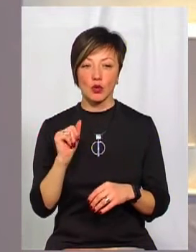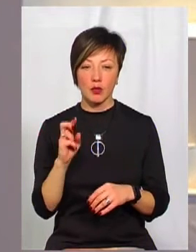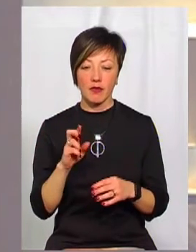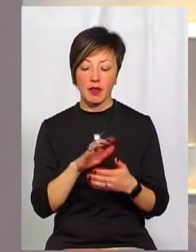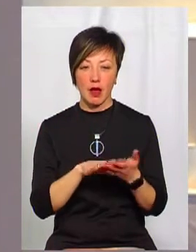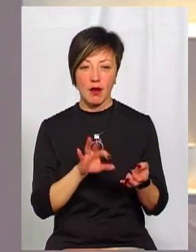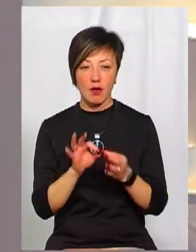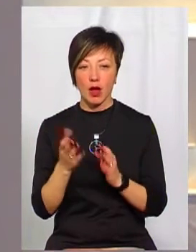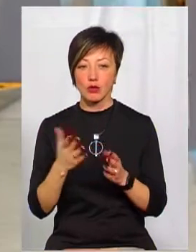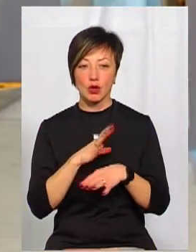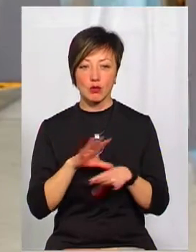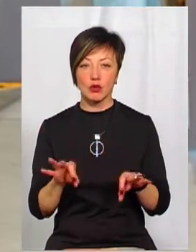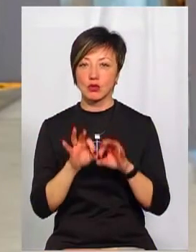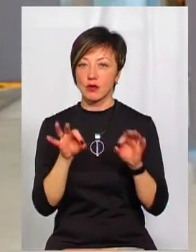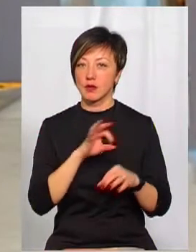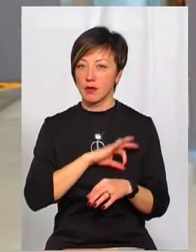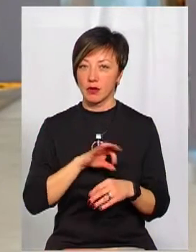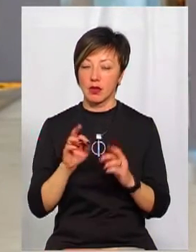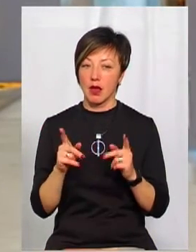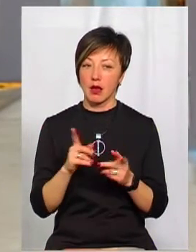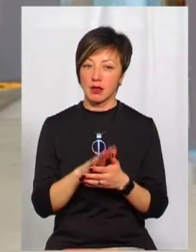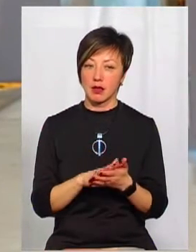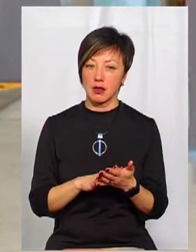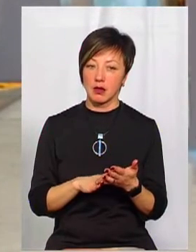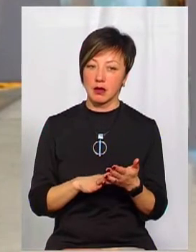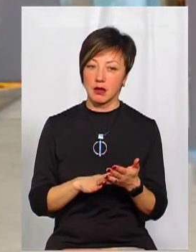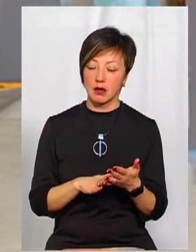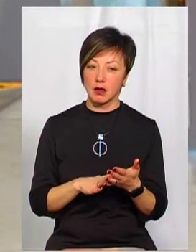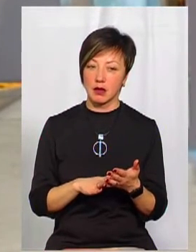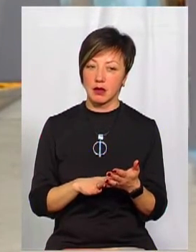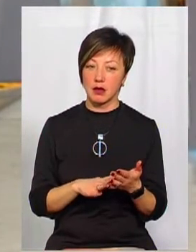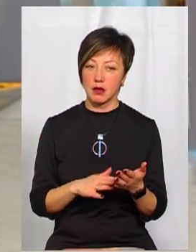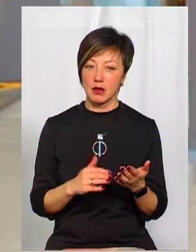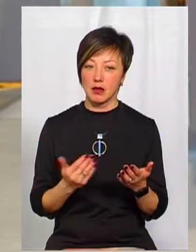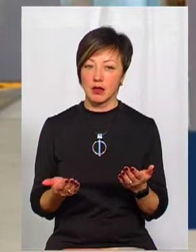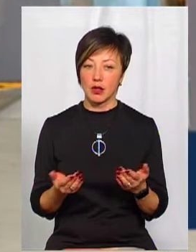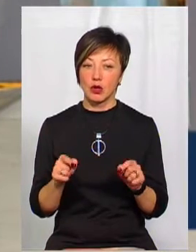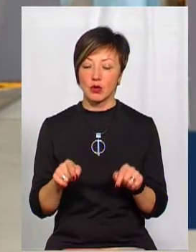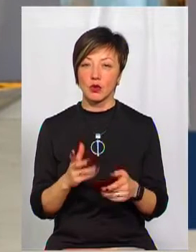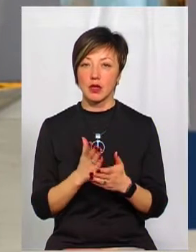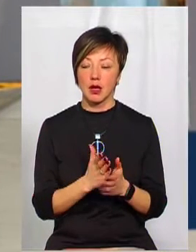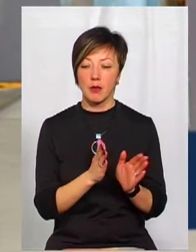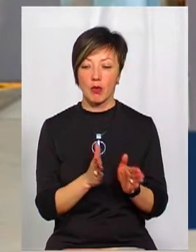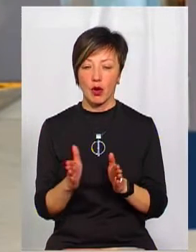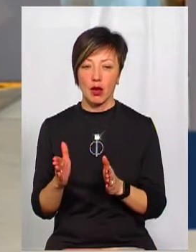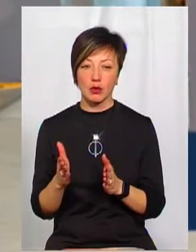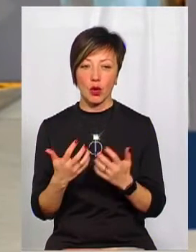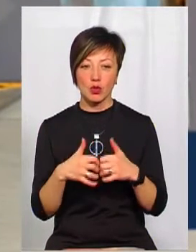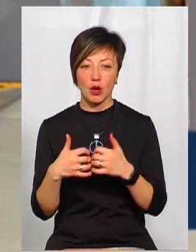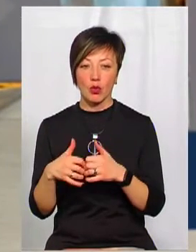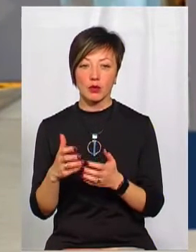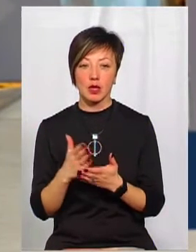так. І далі формула. А якщо не було зовсім використано, то як тоді? Тут є алгоритм розрахунку,